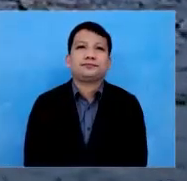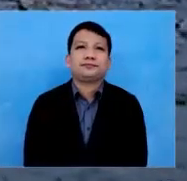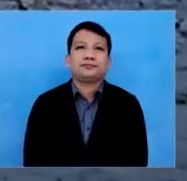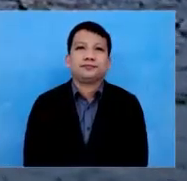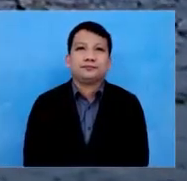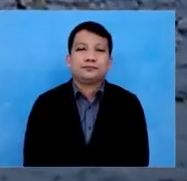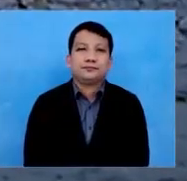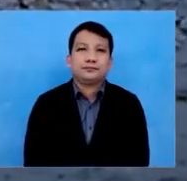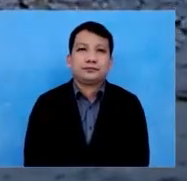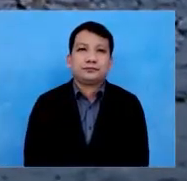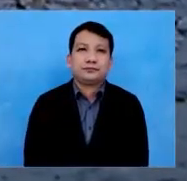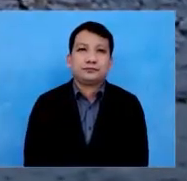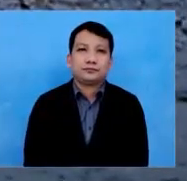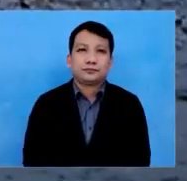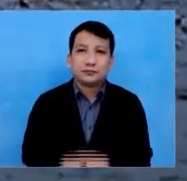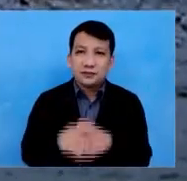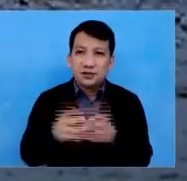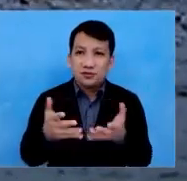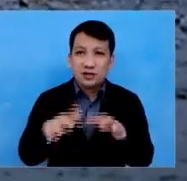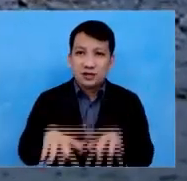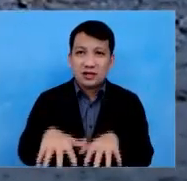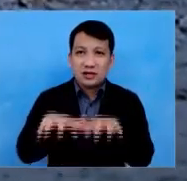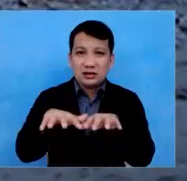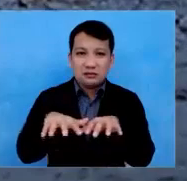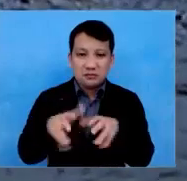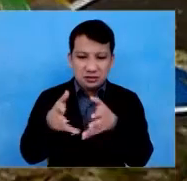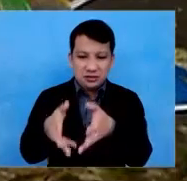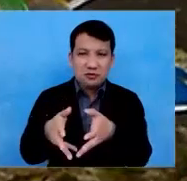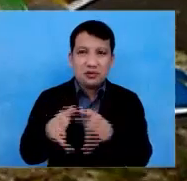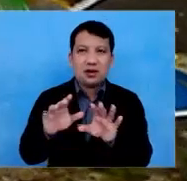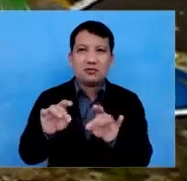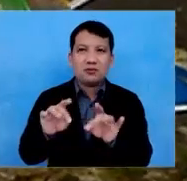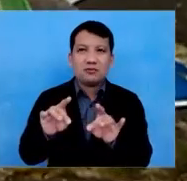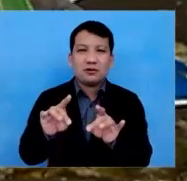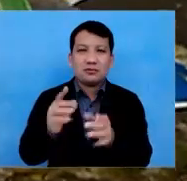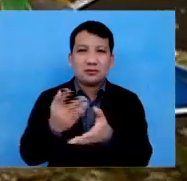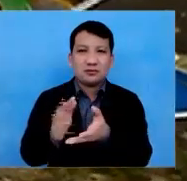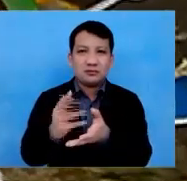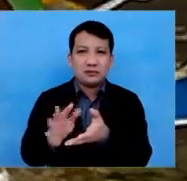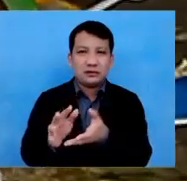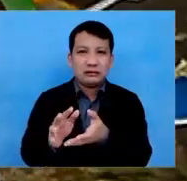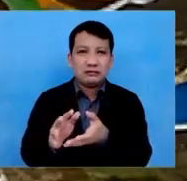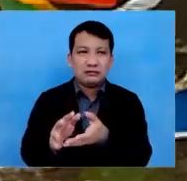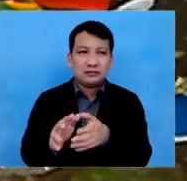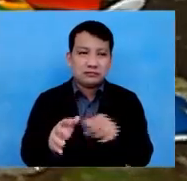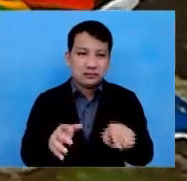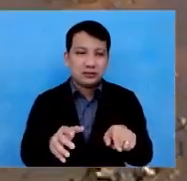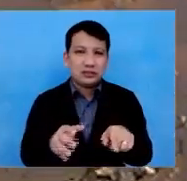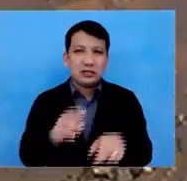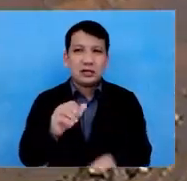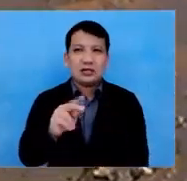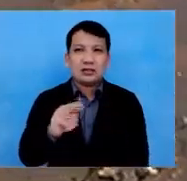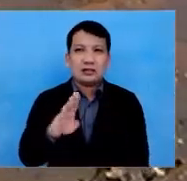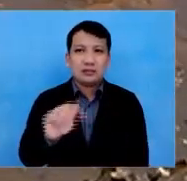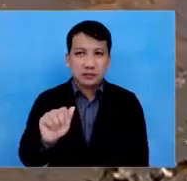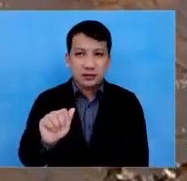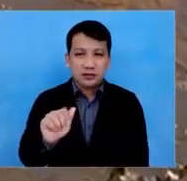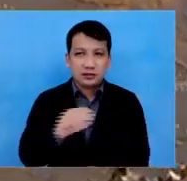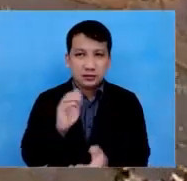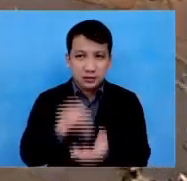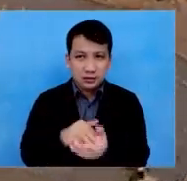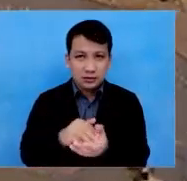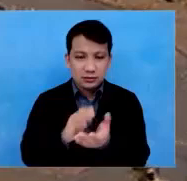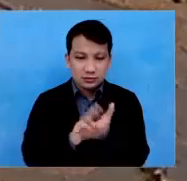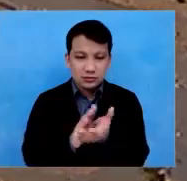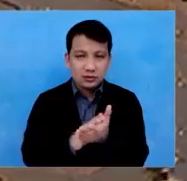Wala ng baha, pero sandamakmak na putik, burak at basura ang nagkalat pa rin hanggang ngayon sa Aniban Central Elementary School sa